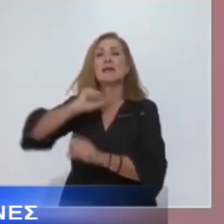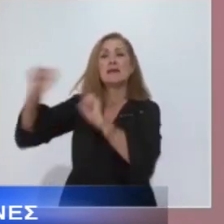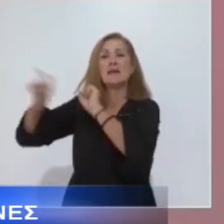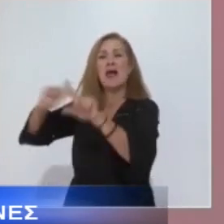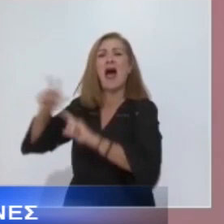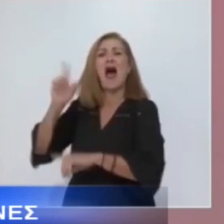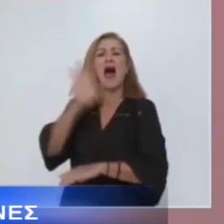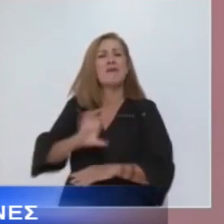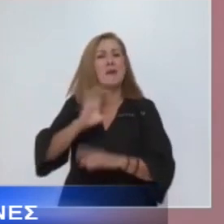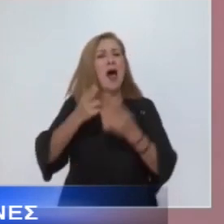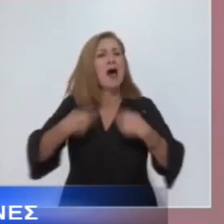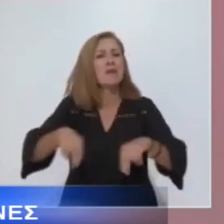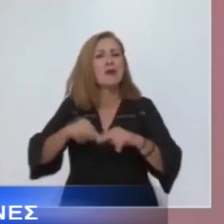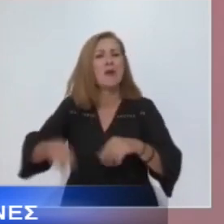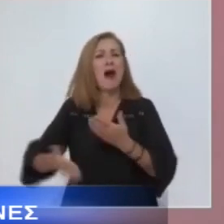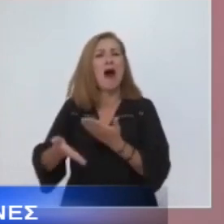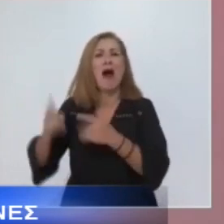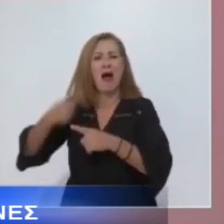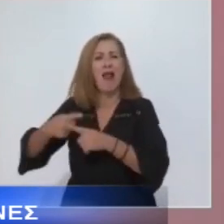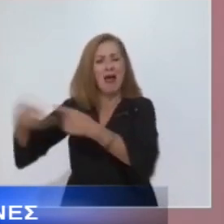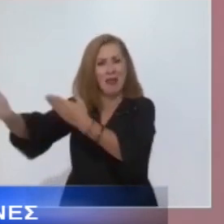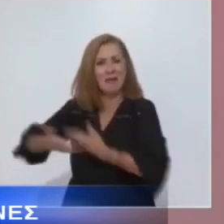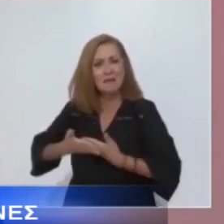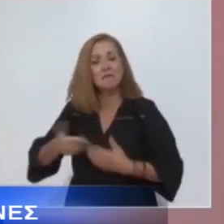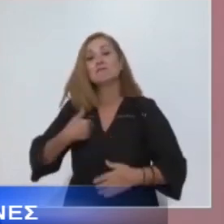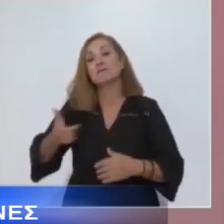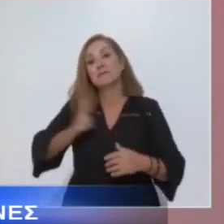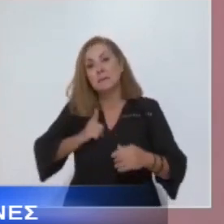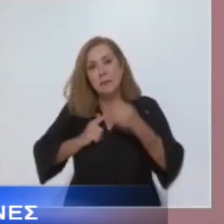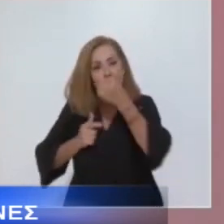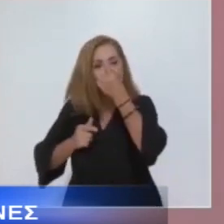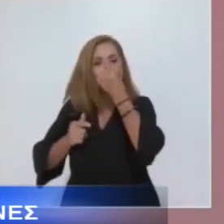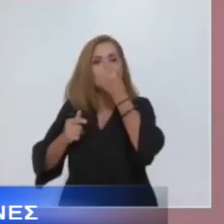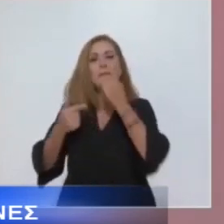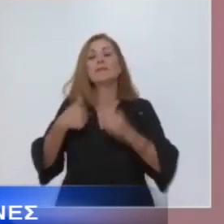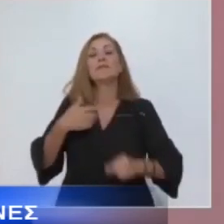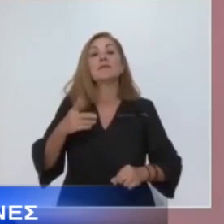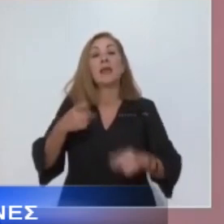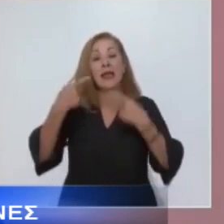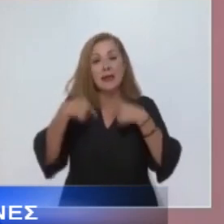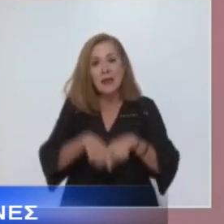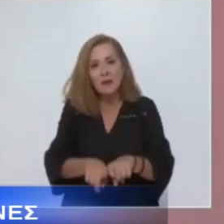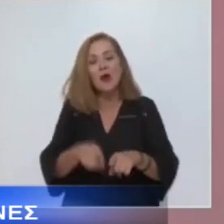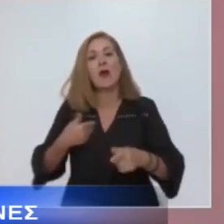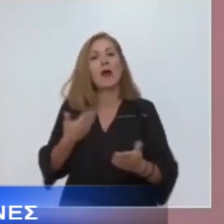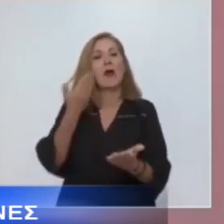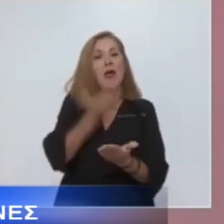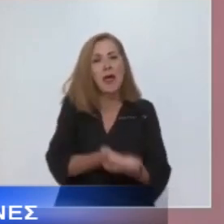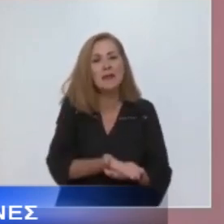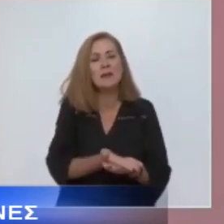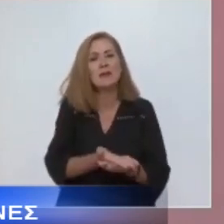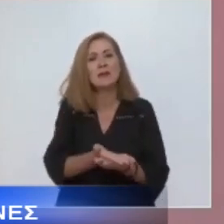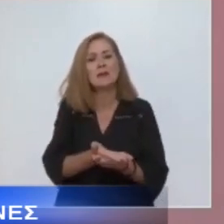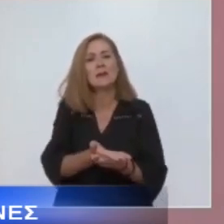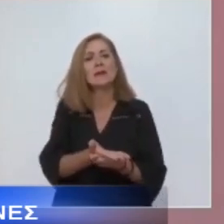Ευρωπαϊκή Επιτροπή για την ενίσχυση της χώρας μας. Είτε από υφιστάμενα εργαλεία, είτε για δημιουργία νέων εργαλείων. Ταυτόχρονα, καταθέσαμε και αίτηση για να